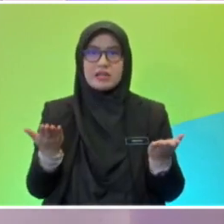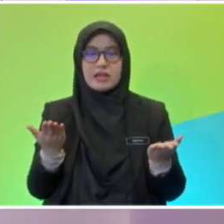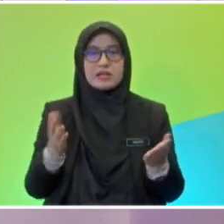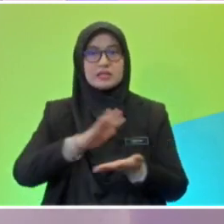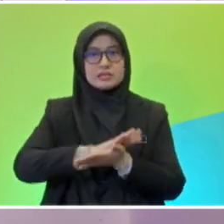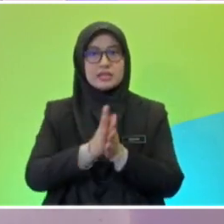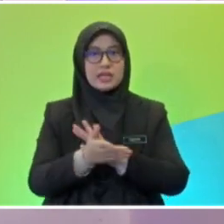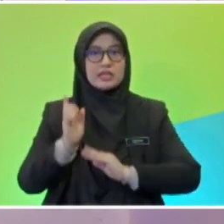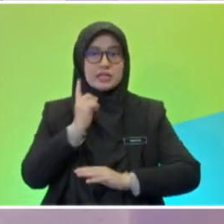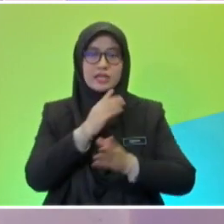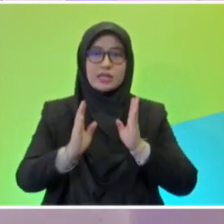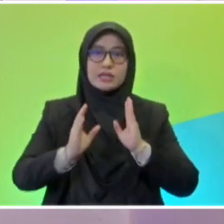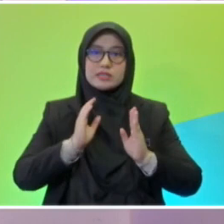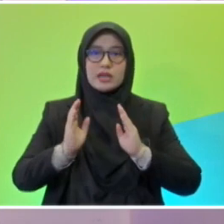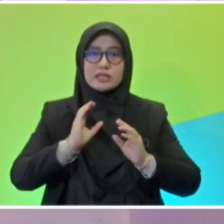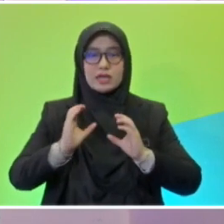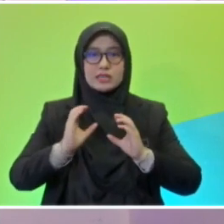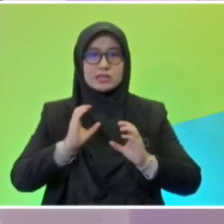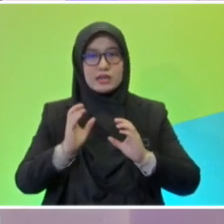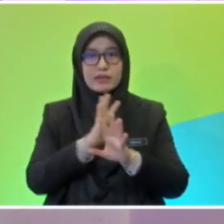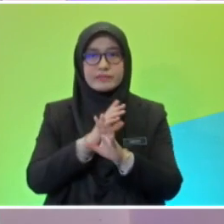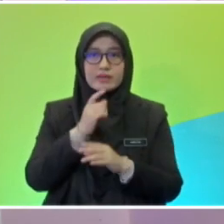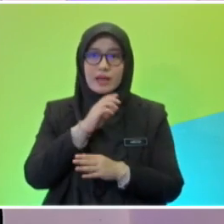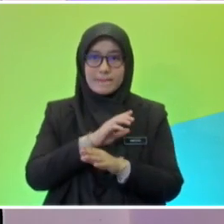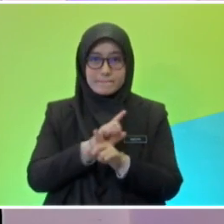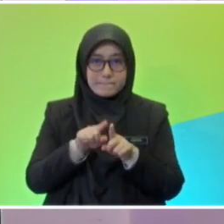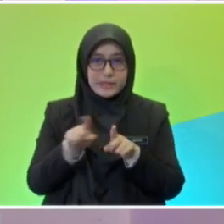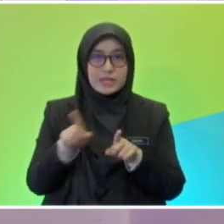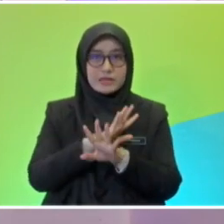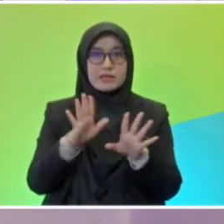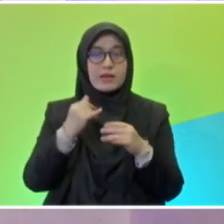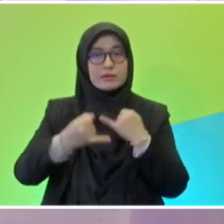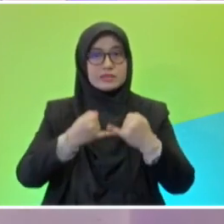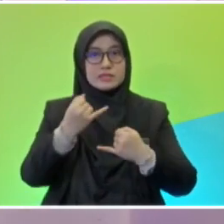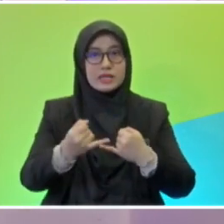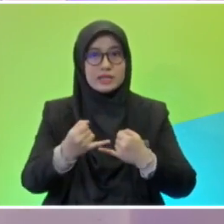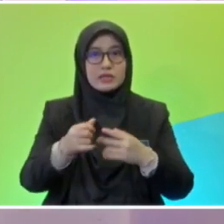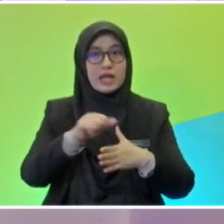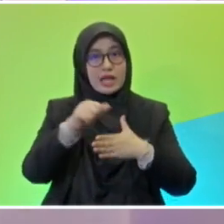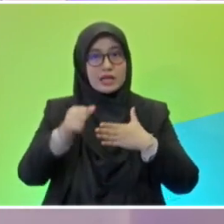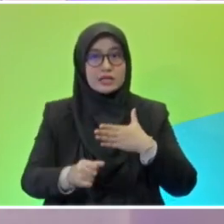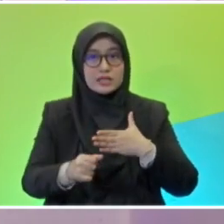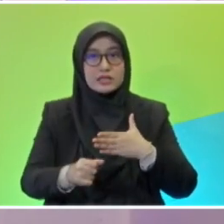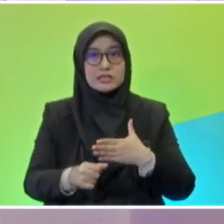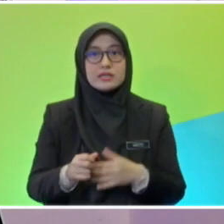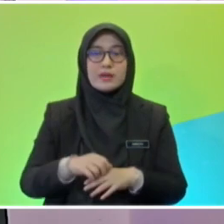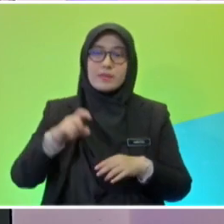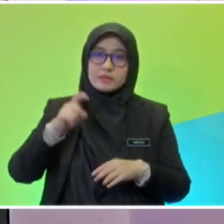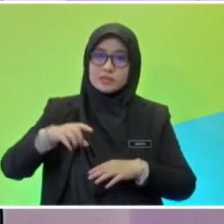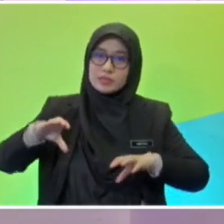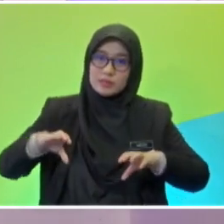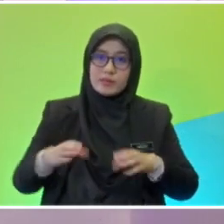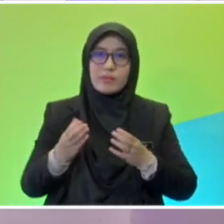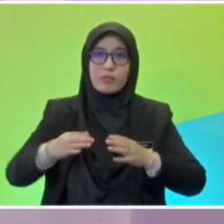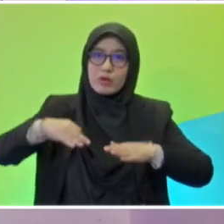berunding tubuh untuk membincang tapi tetap jaya akhirnya terpaksa lancar akan pemberontakan sebab sudah habis